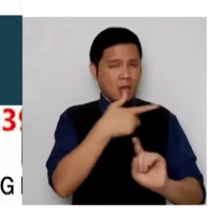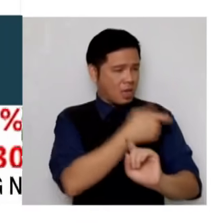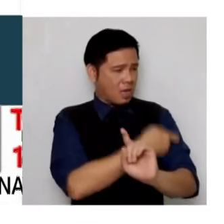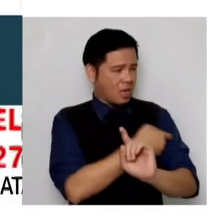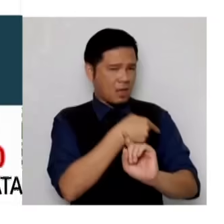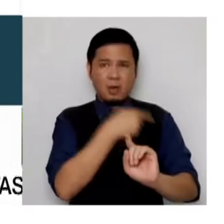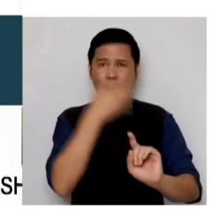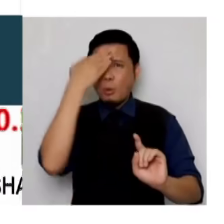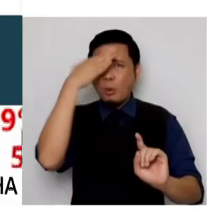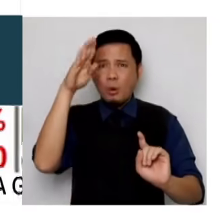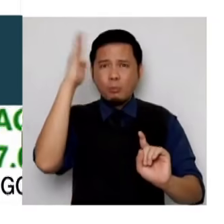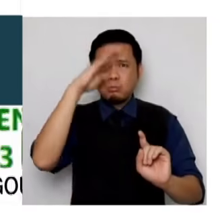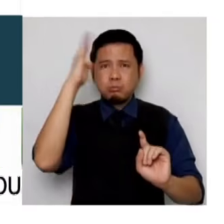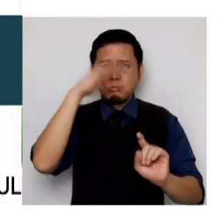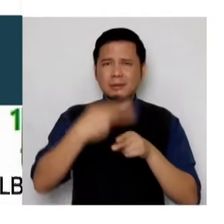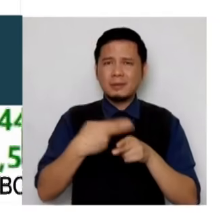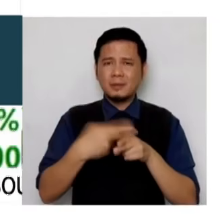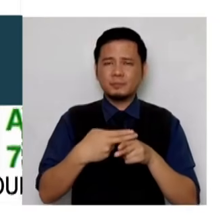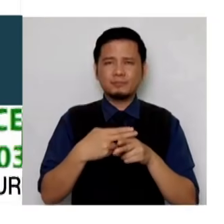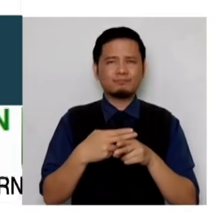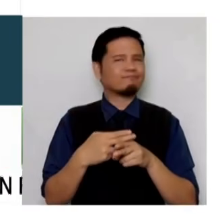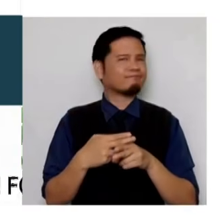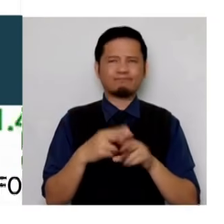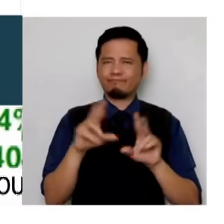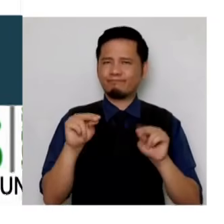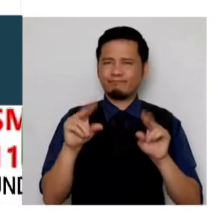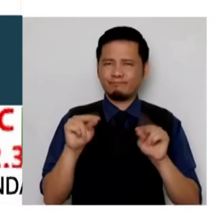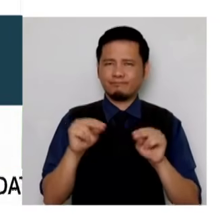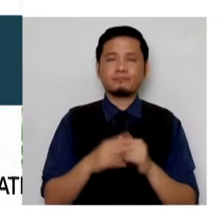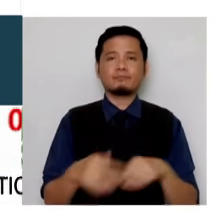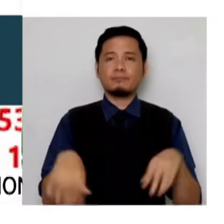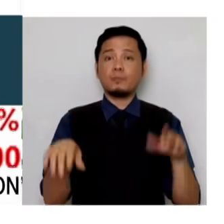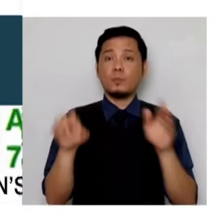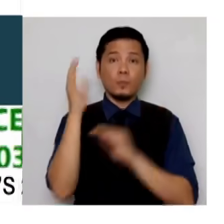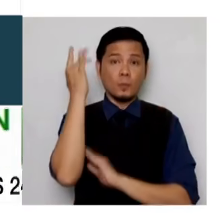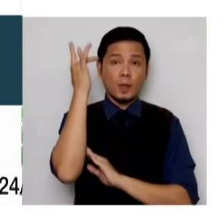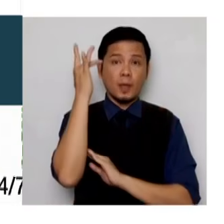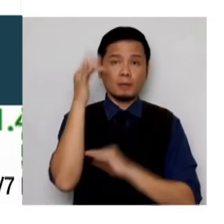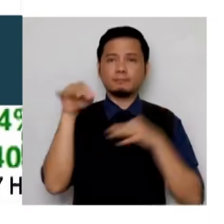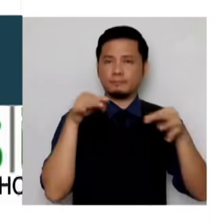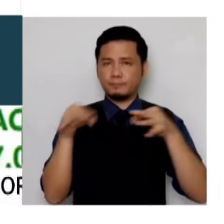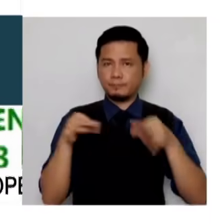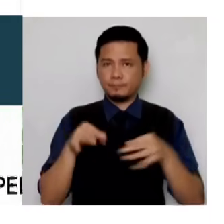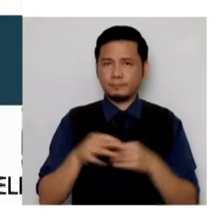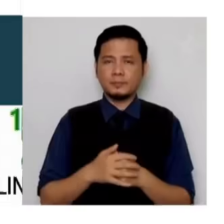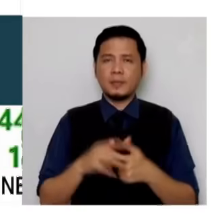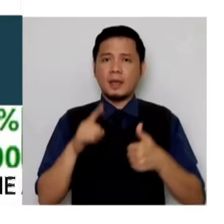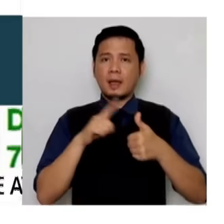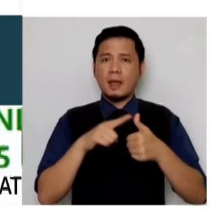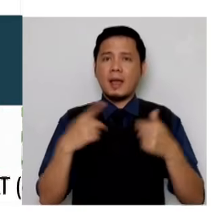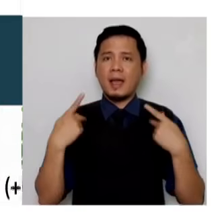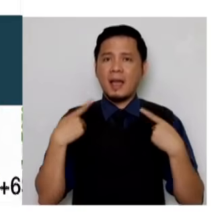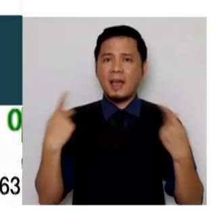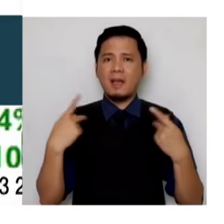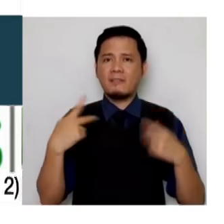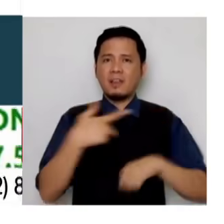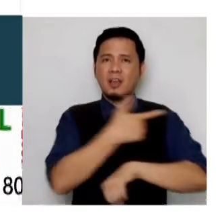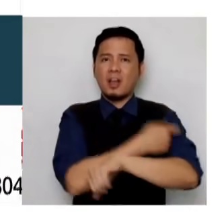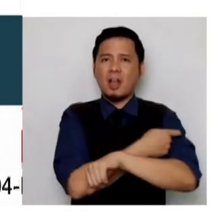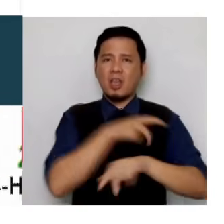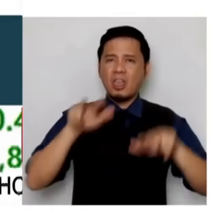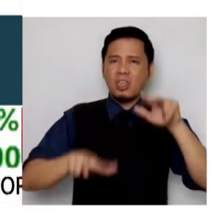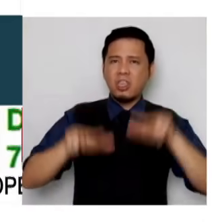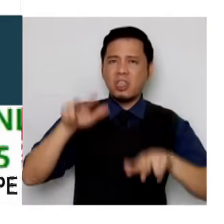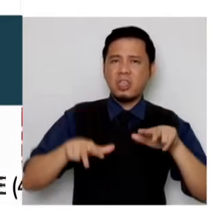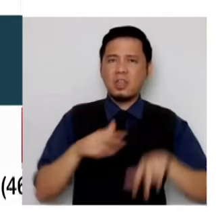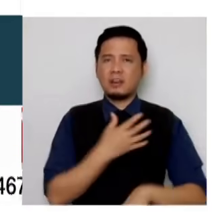kanila. Number one, mayroon pa rin vaccine hesitancy. No? So, we have to